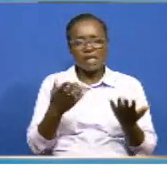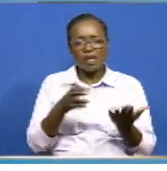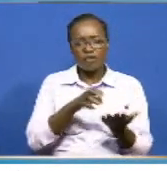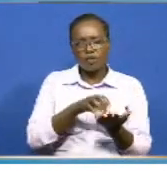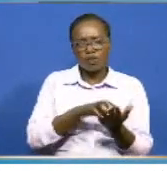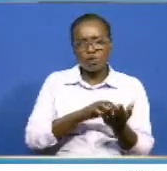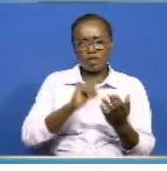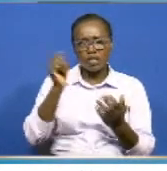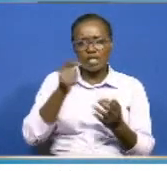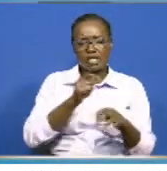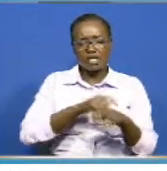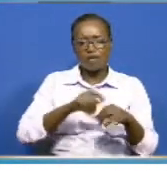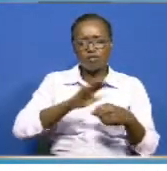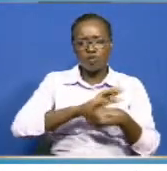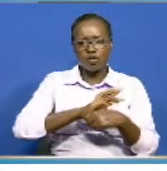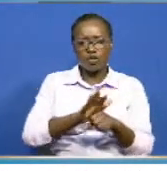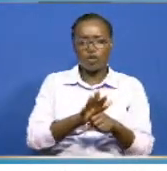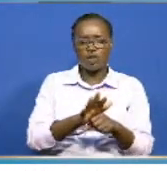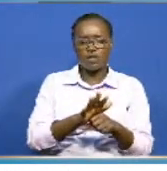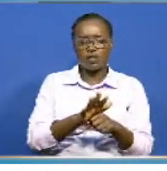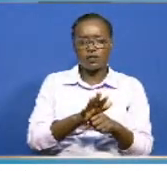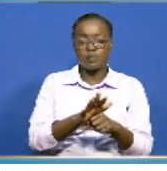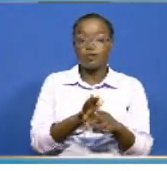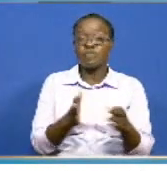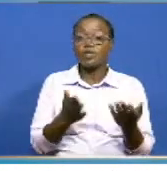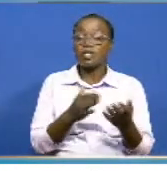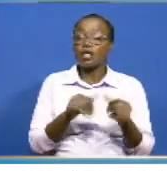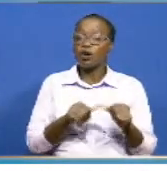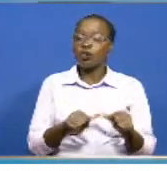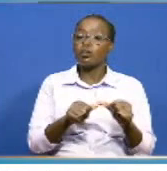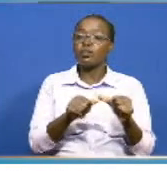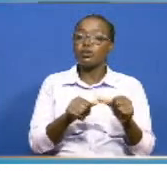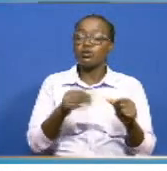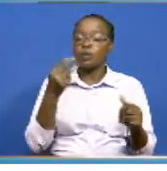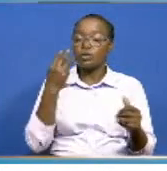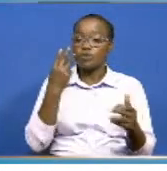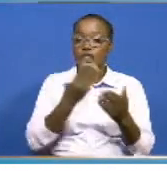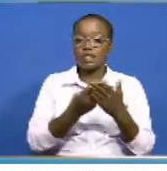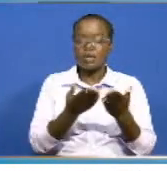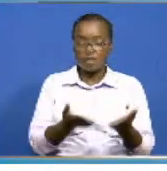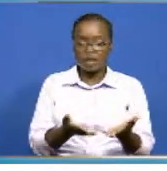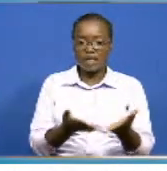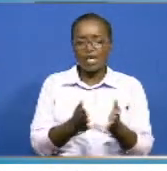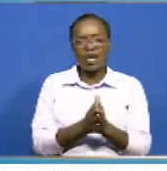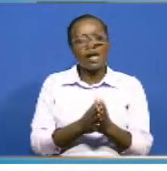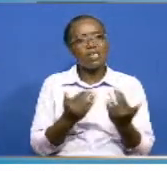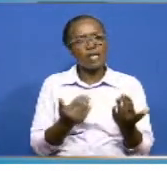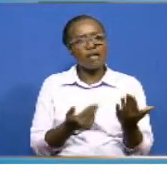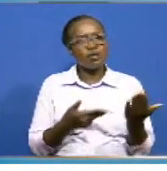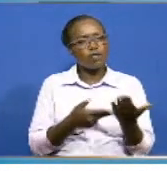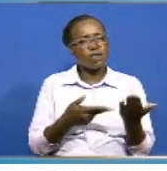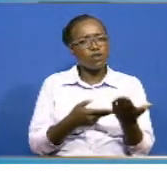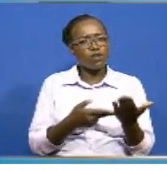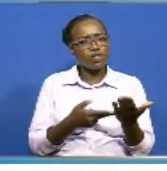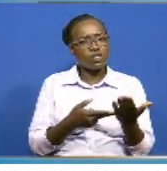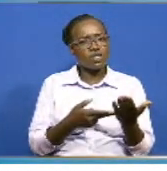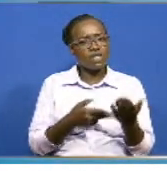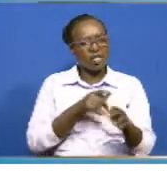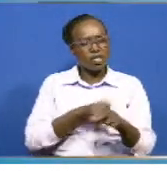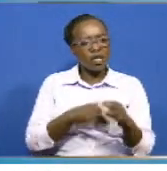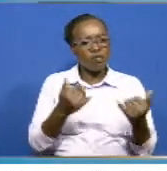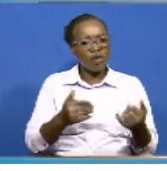nchini wakati wa janga la COVID-19 ambalo bado linazidi kushuhudiwa. Hebu tueleze nafasi ya teknolojia wakati huu wa janga